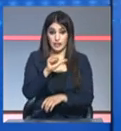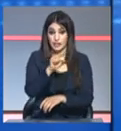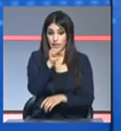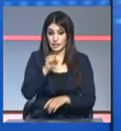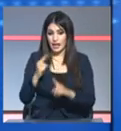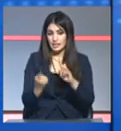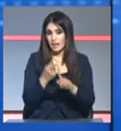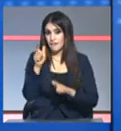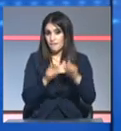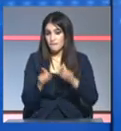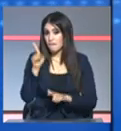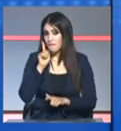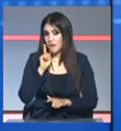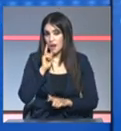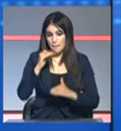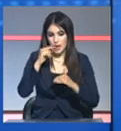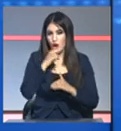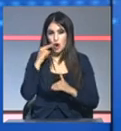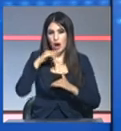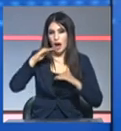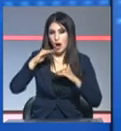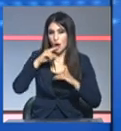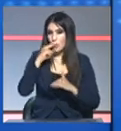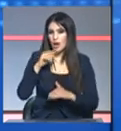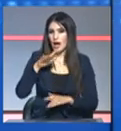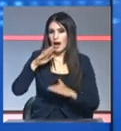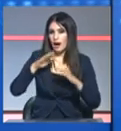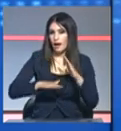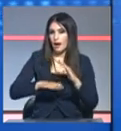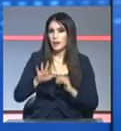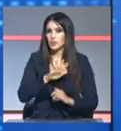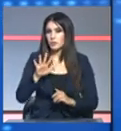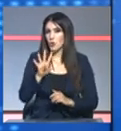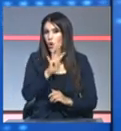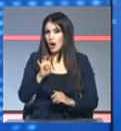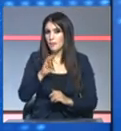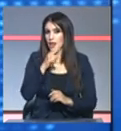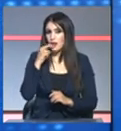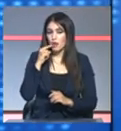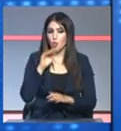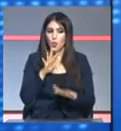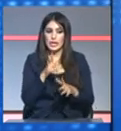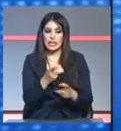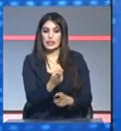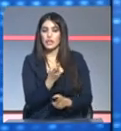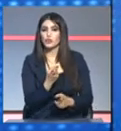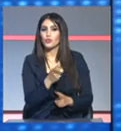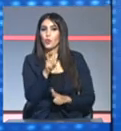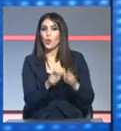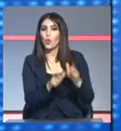النساء اه اه اقل من خمسه وخمسين سنه وخمسين واربعين ظهرت بعض الحالات كيف كيف